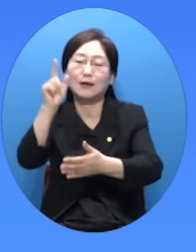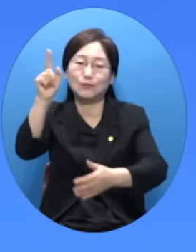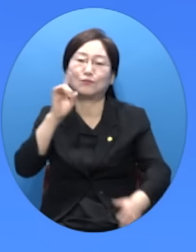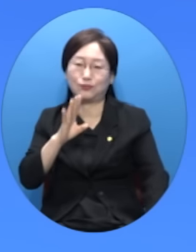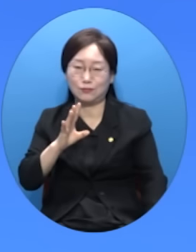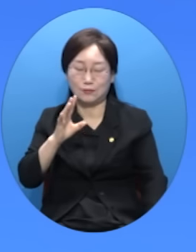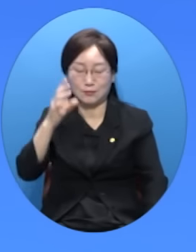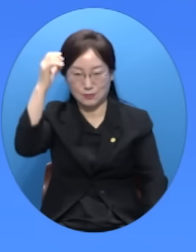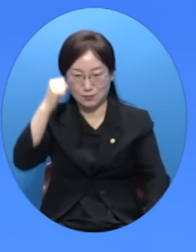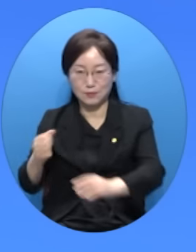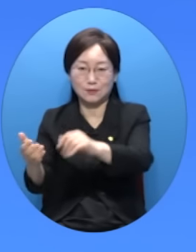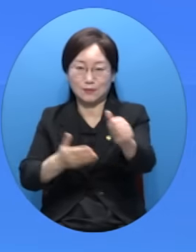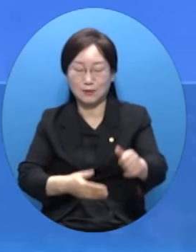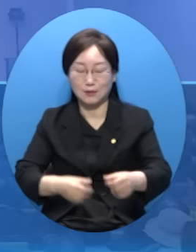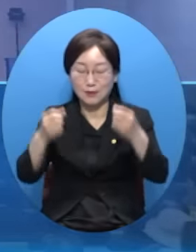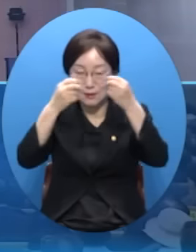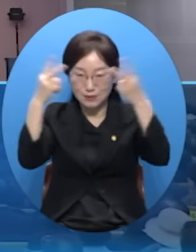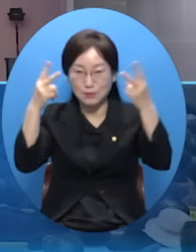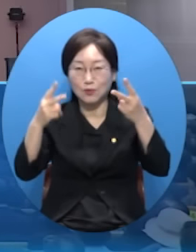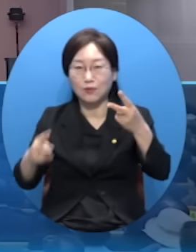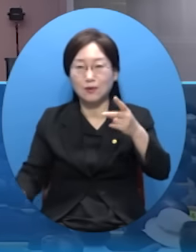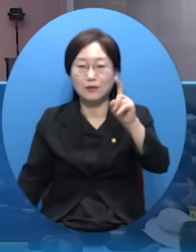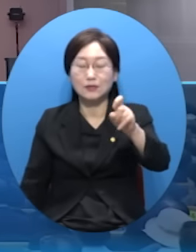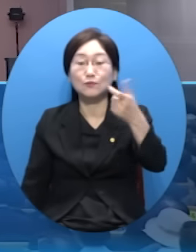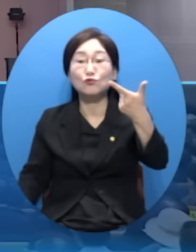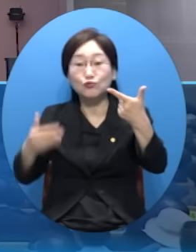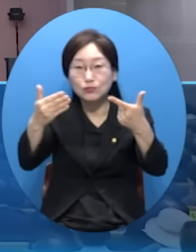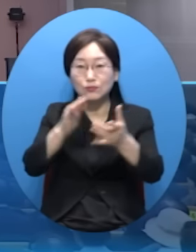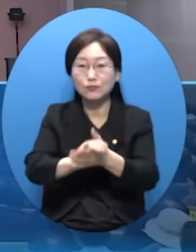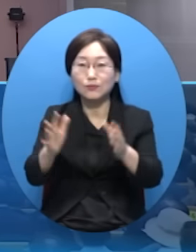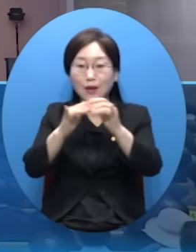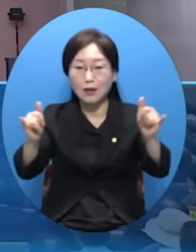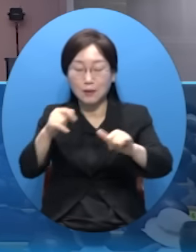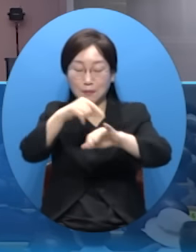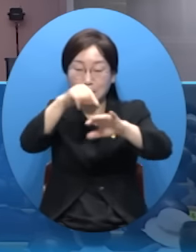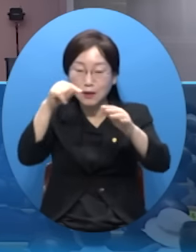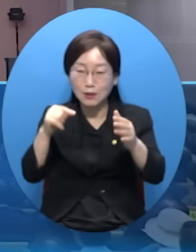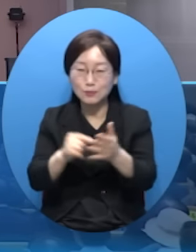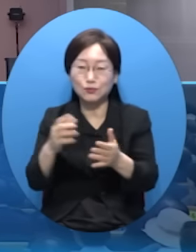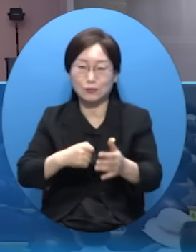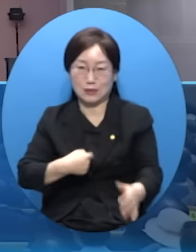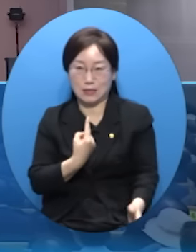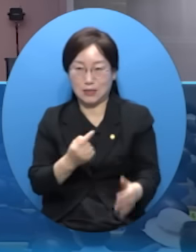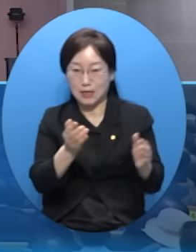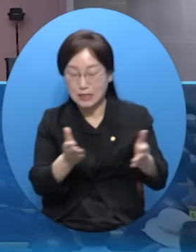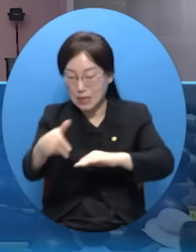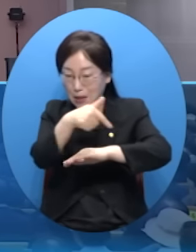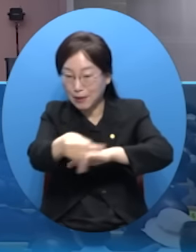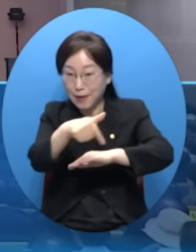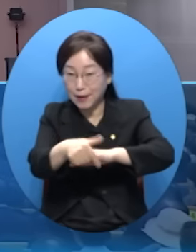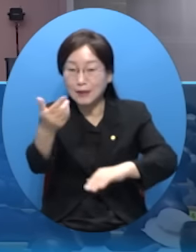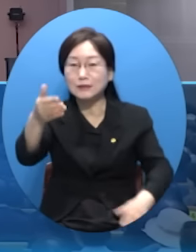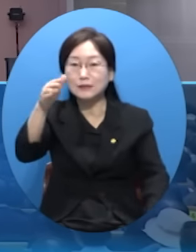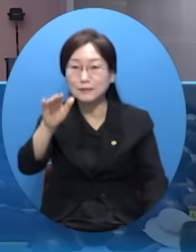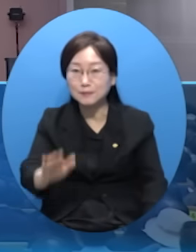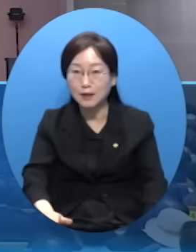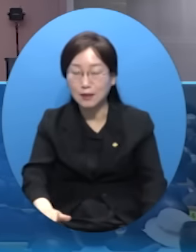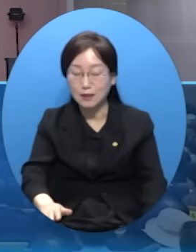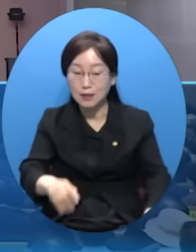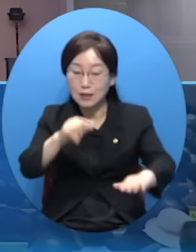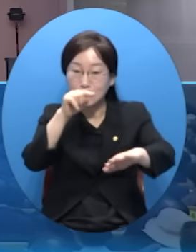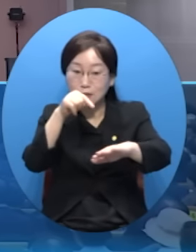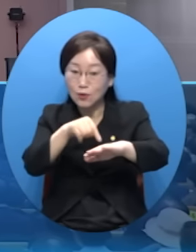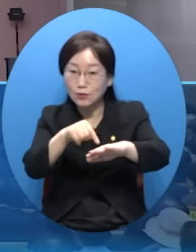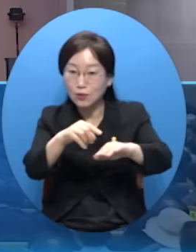되기를 바랍니다. 잠언서 16장 9절은 말씀합니다. 사람이 마음으로 자기의 길을 계획할지라도 그의